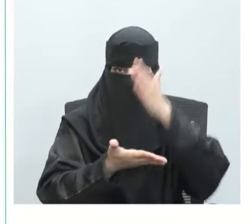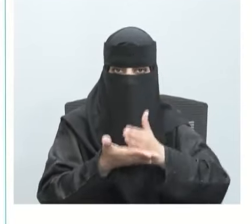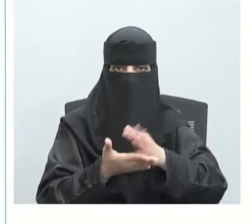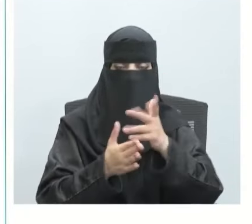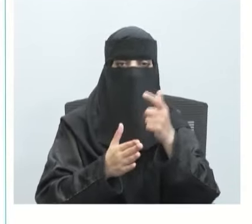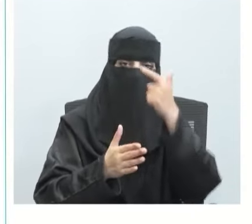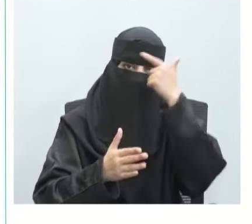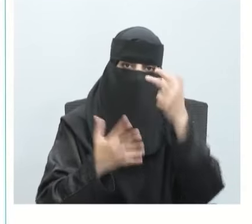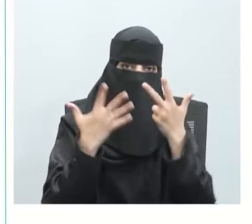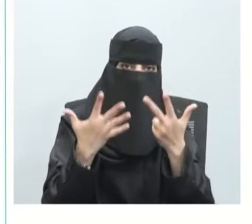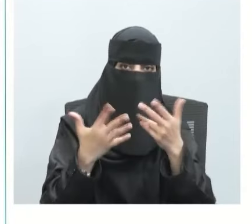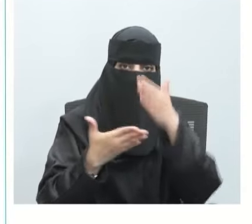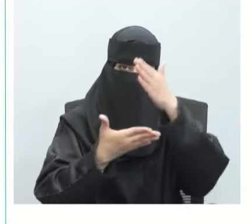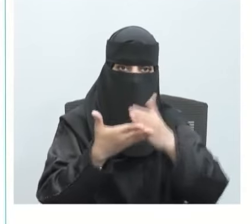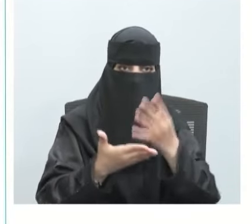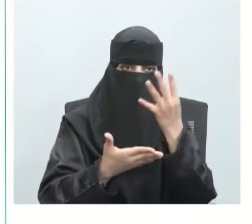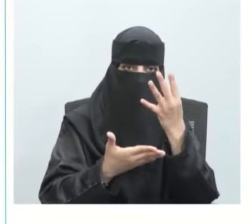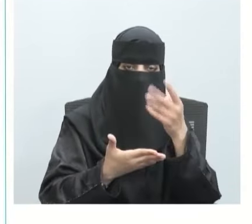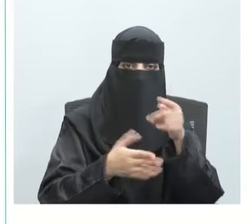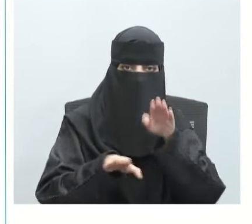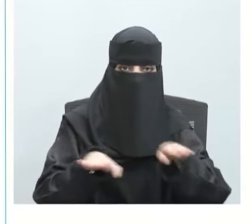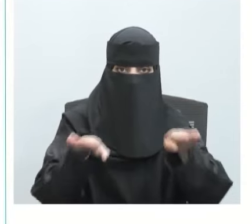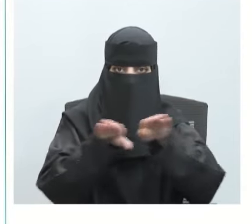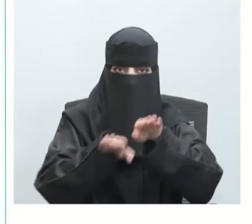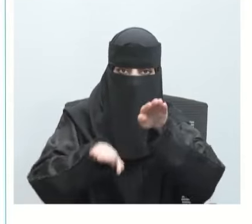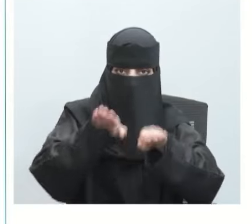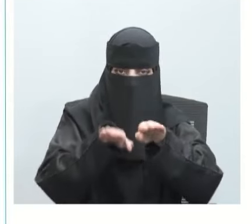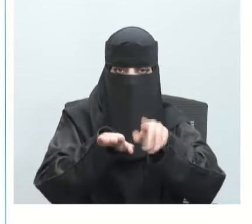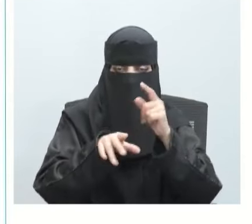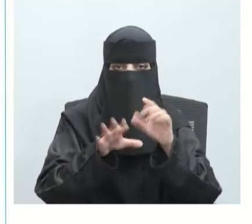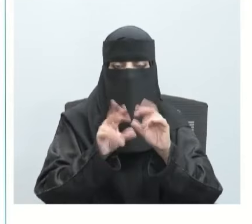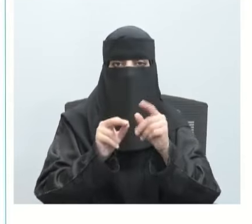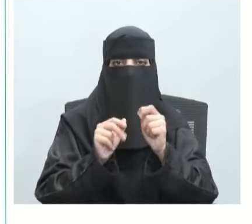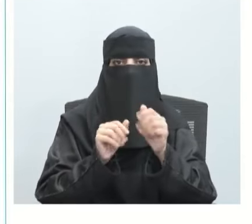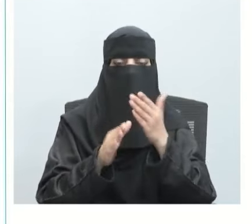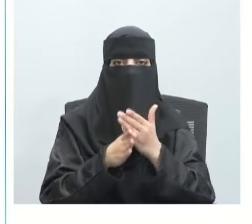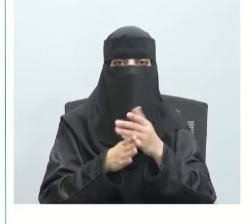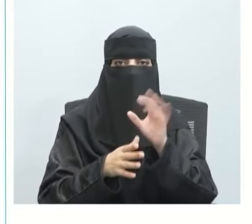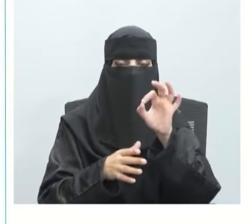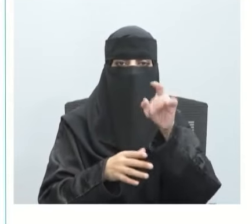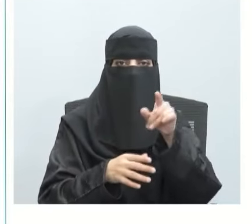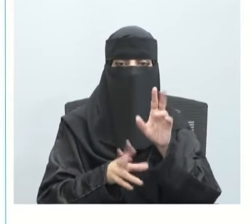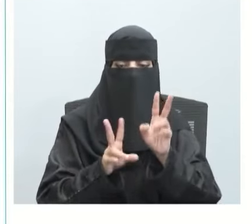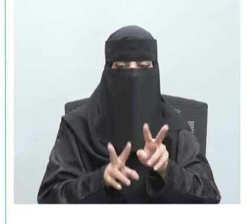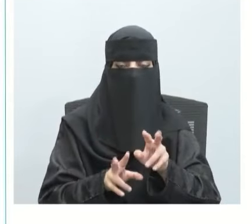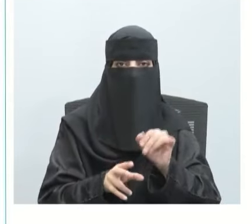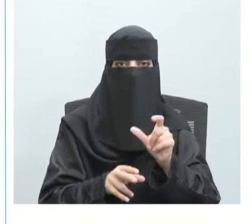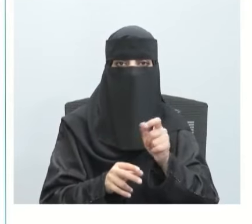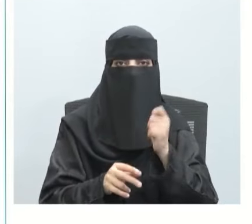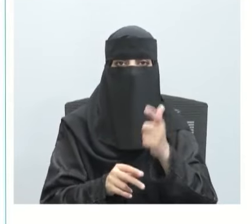تزيد عن ذلك وتحاول ان توائم احتياجاتك مع هذا المقدار وهو 50%